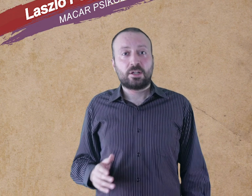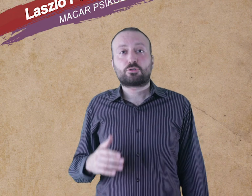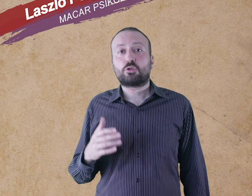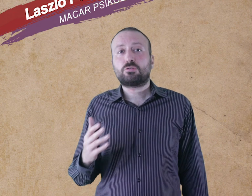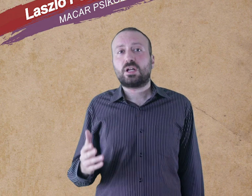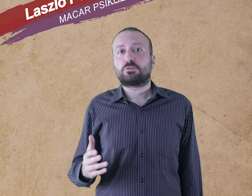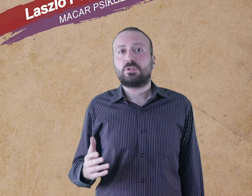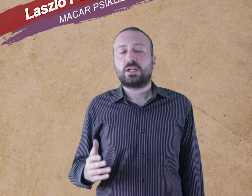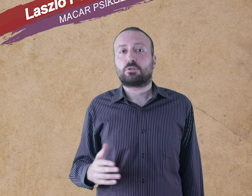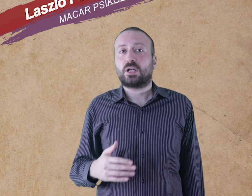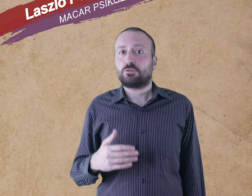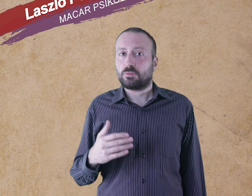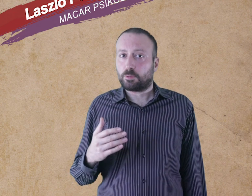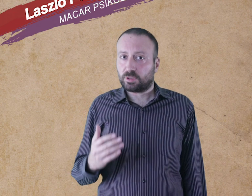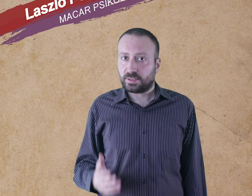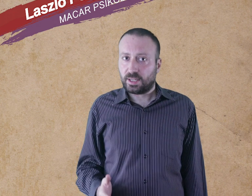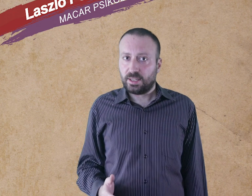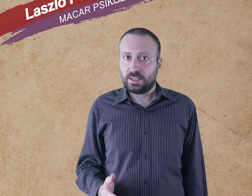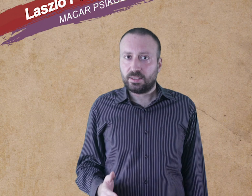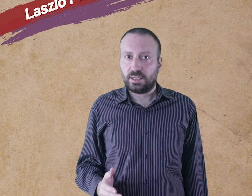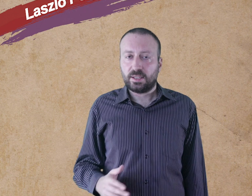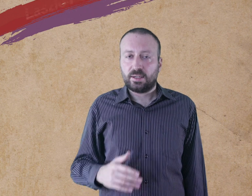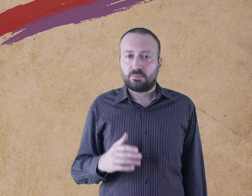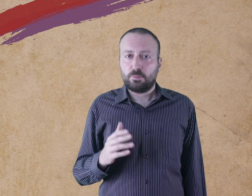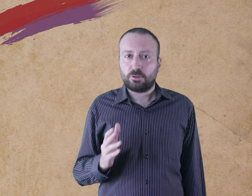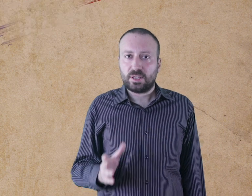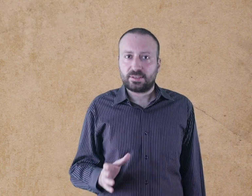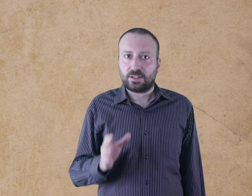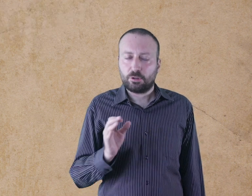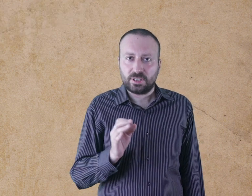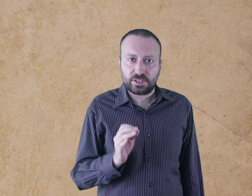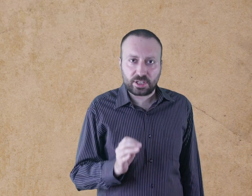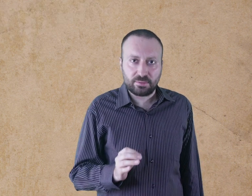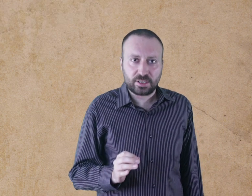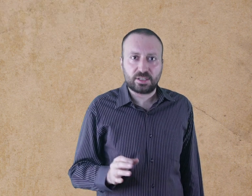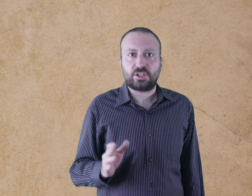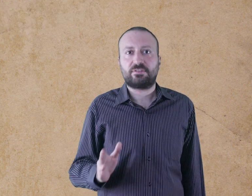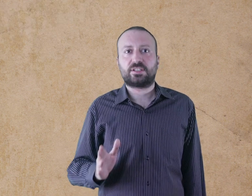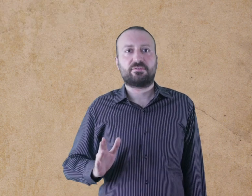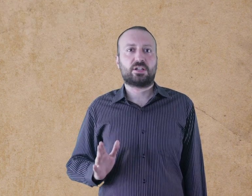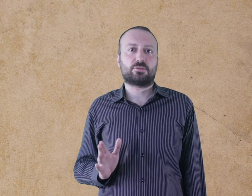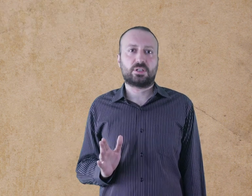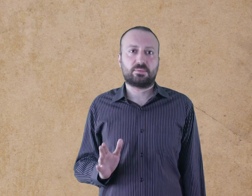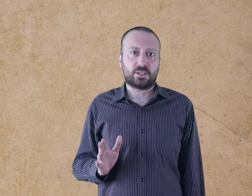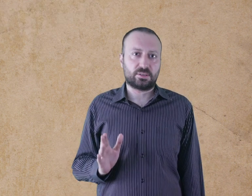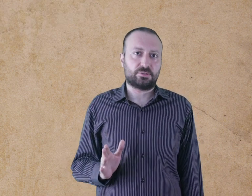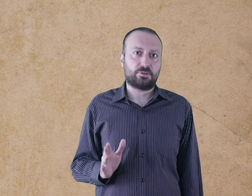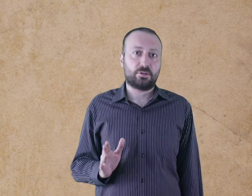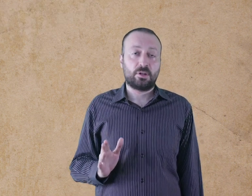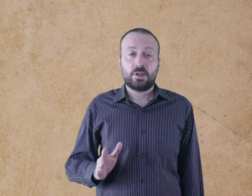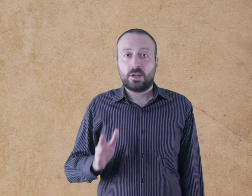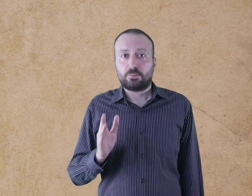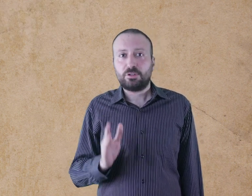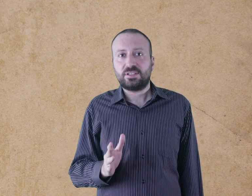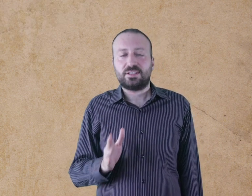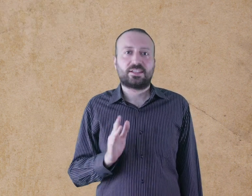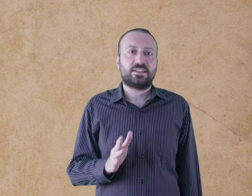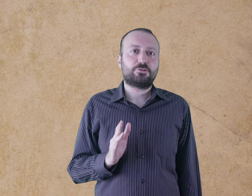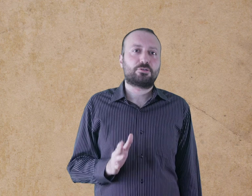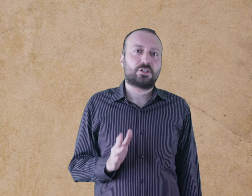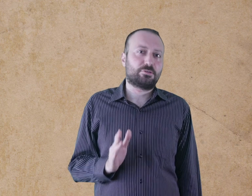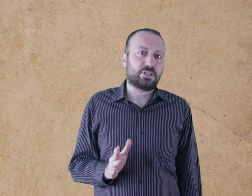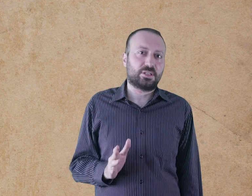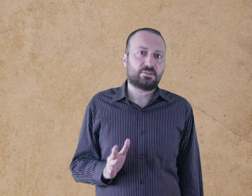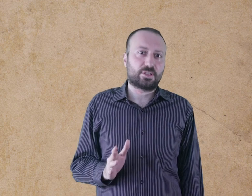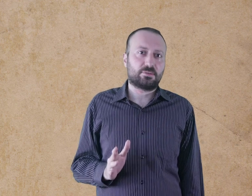psikolog. Çocuklar dünyaya olağanüstü bir potansiyelle gelirler. Bu potansiyeli ortaya çıkarmaksa çevresel faktörlere bağlıdır diyor. Bu tezini de